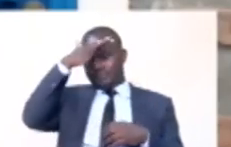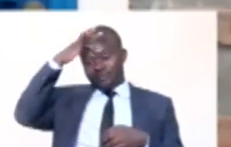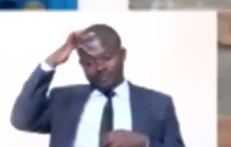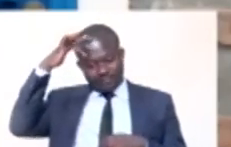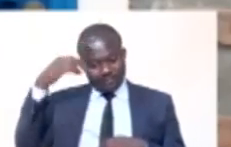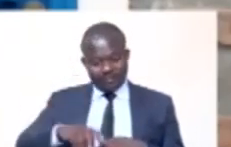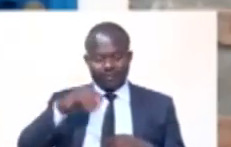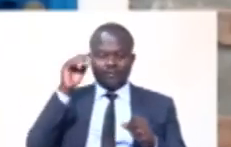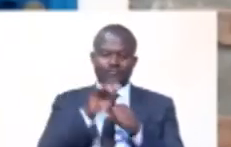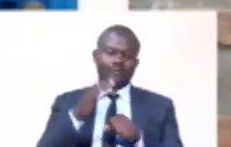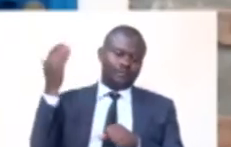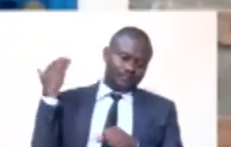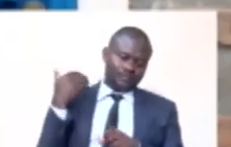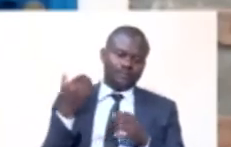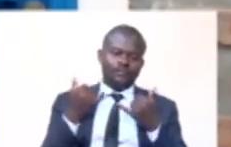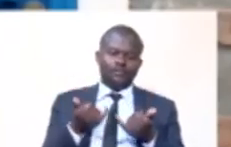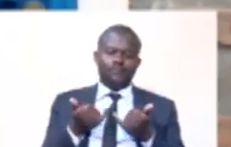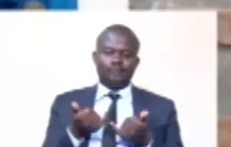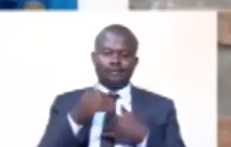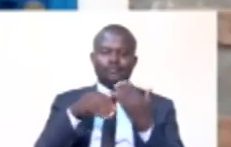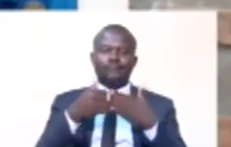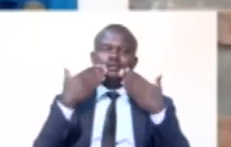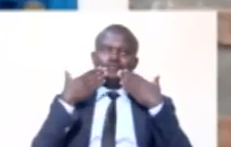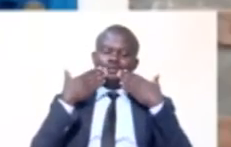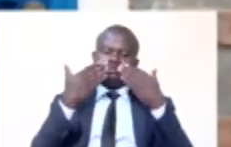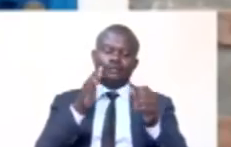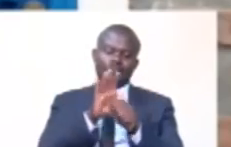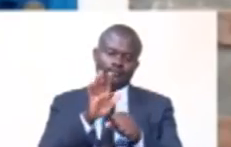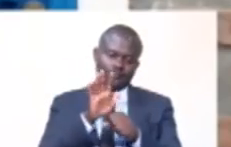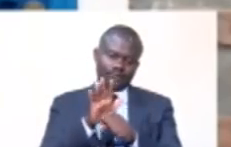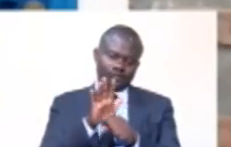cyane, ubwo ndabashimiye rwose,